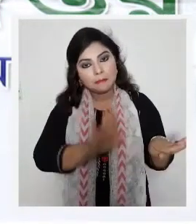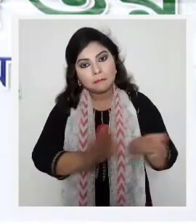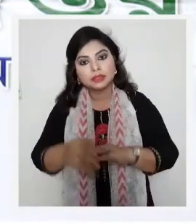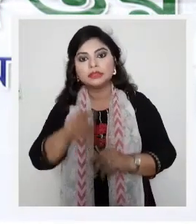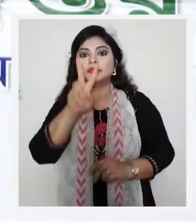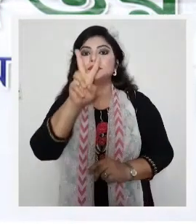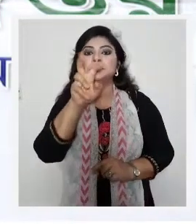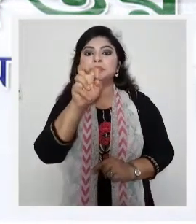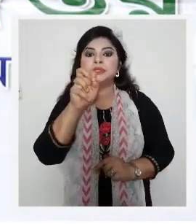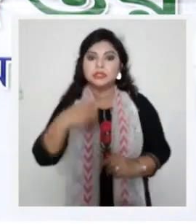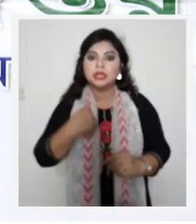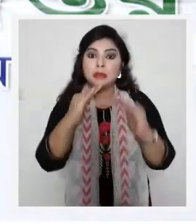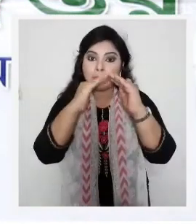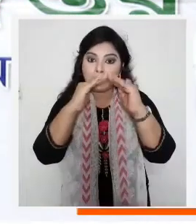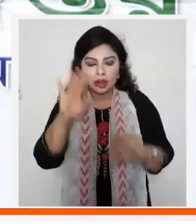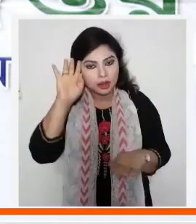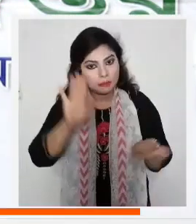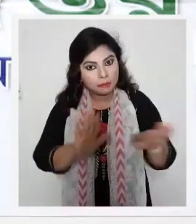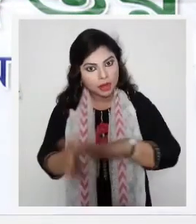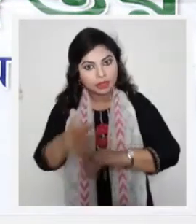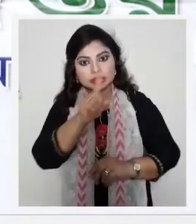ময়মনসিংহ বিভাগে 1 জন।